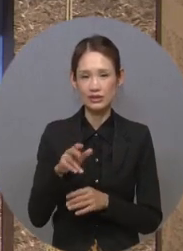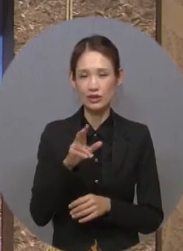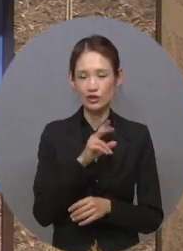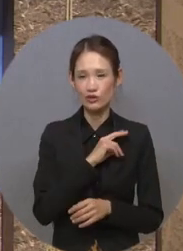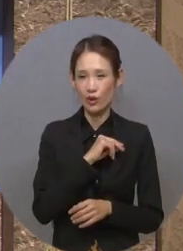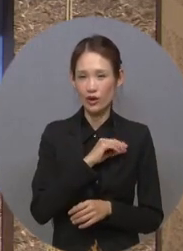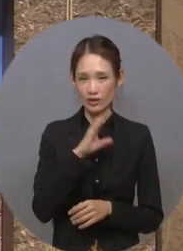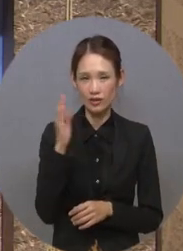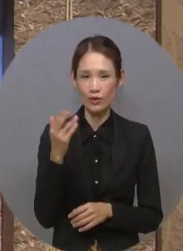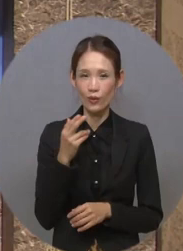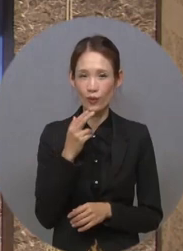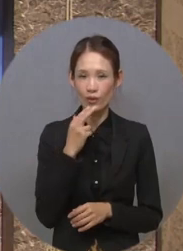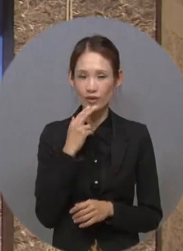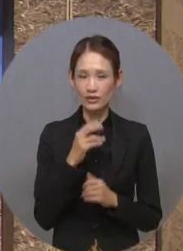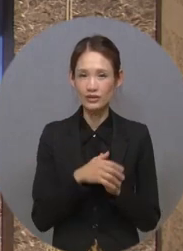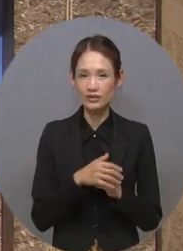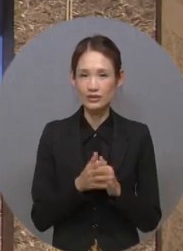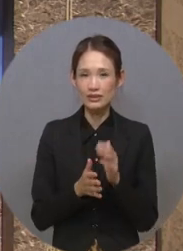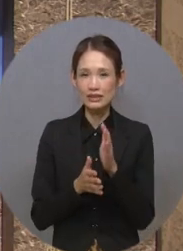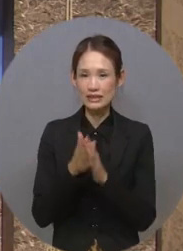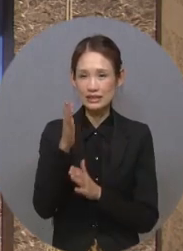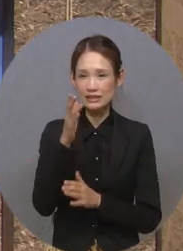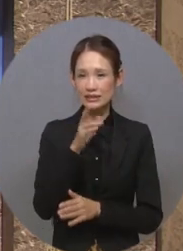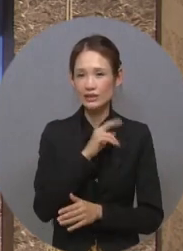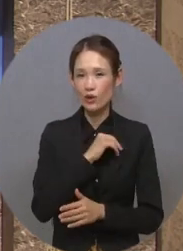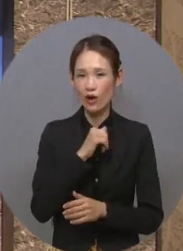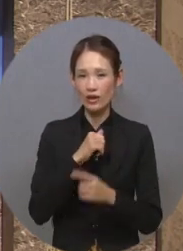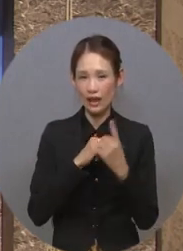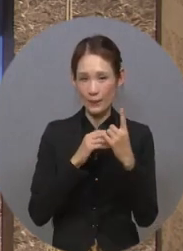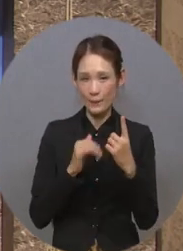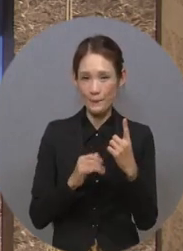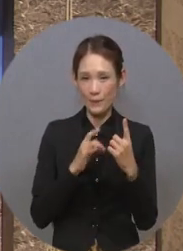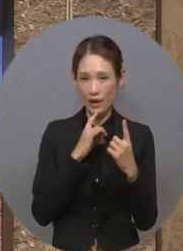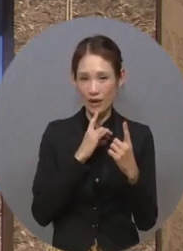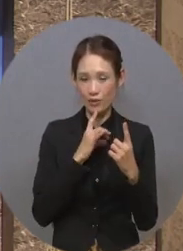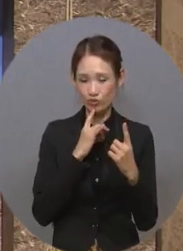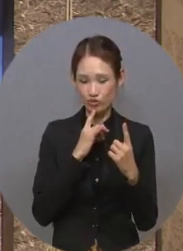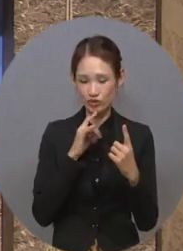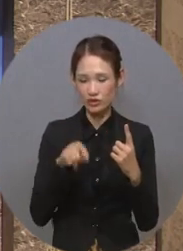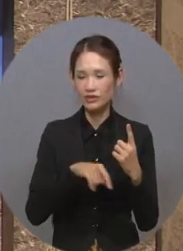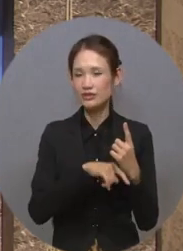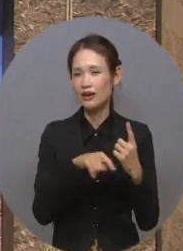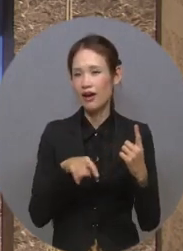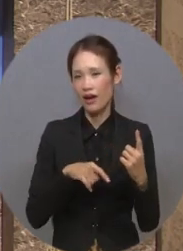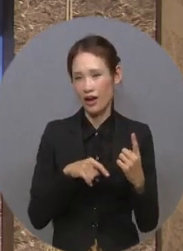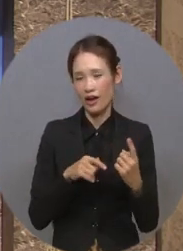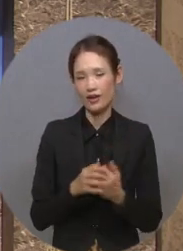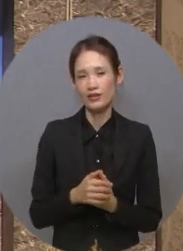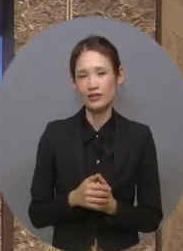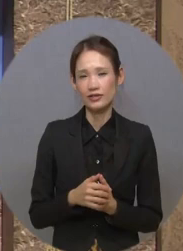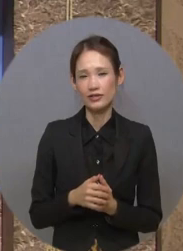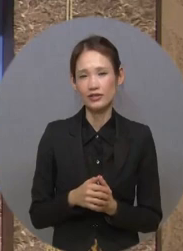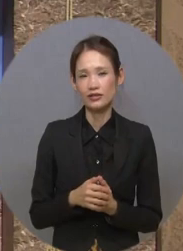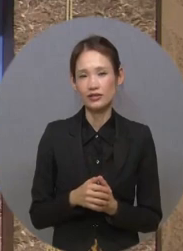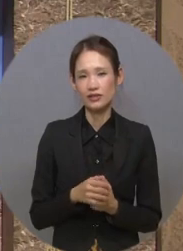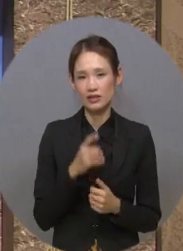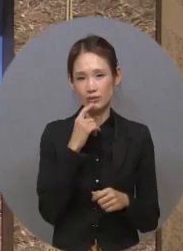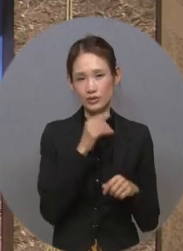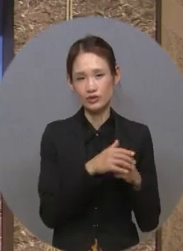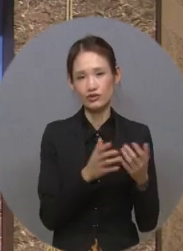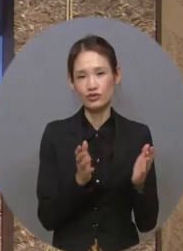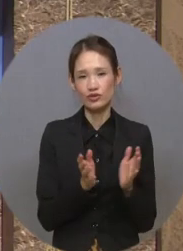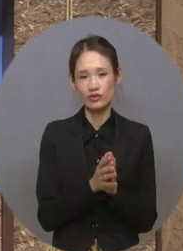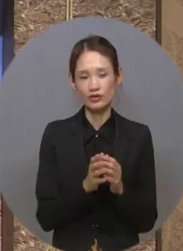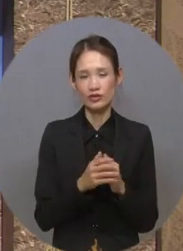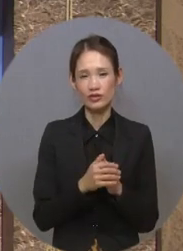다 없고 시의원 하나, 국회의원 하나밖에 없었어요. 그 많은 사람 중에. 네. 그래서 민주당의 어떤